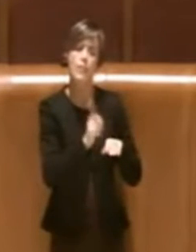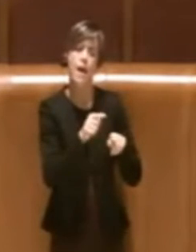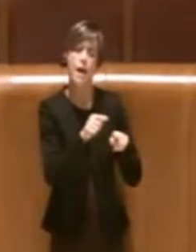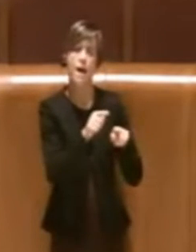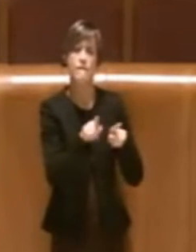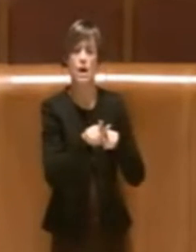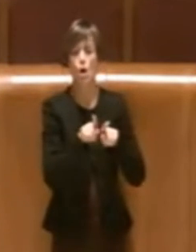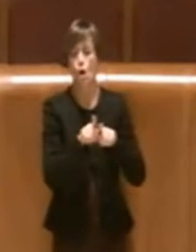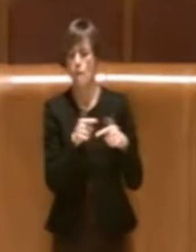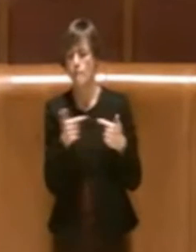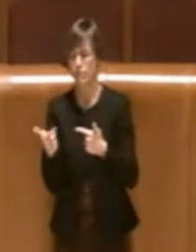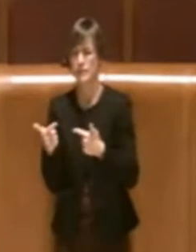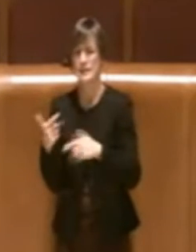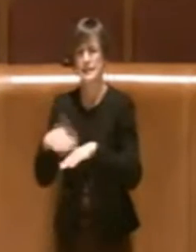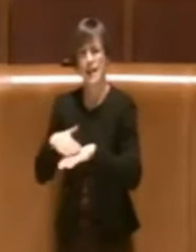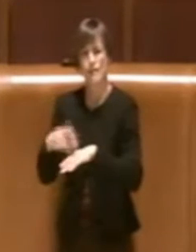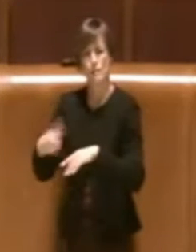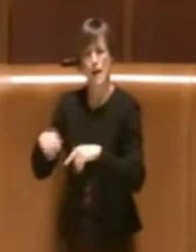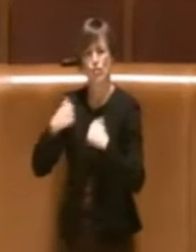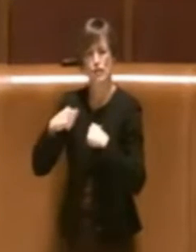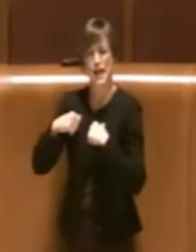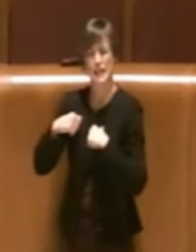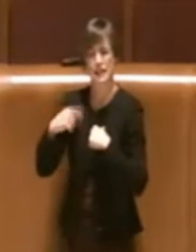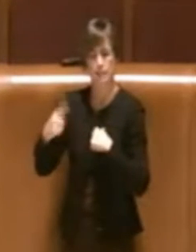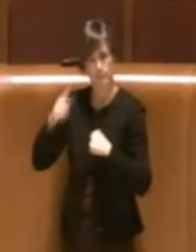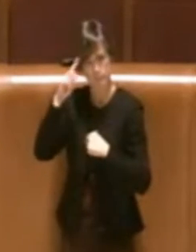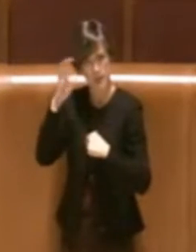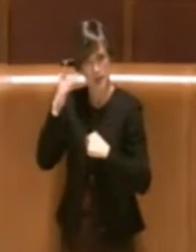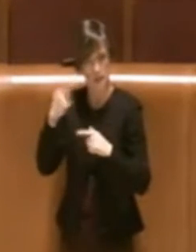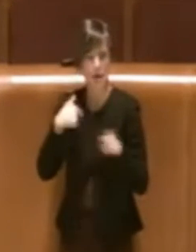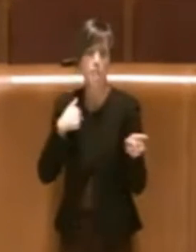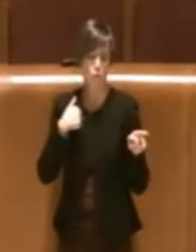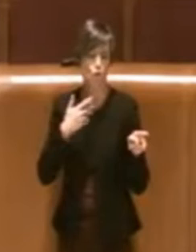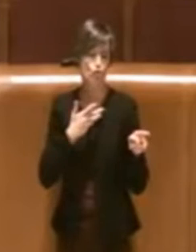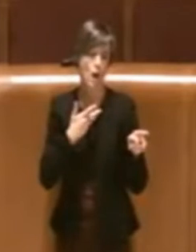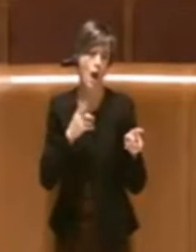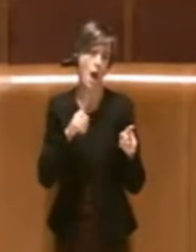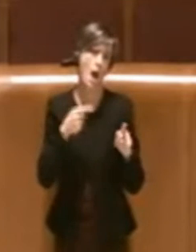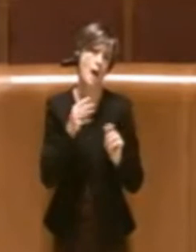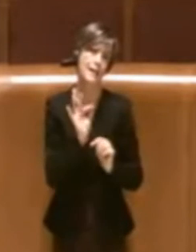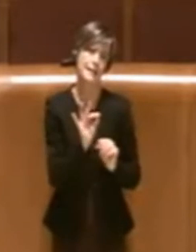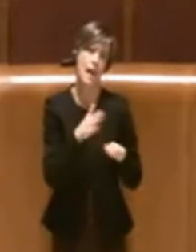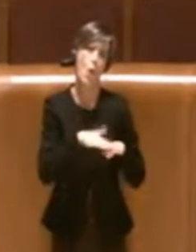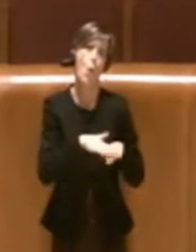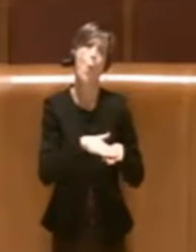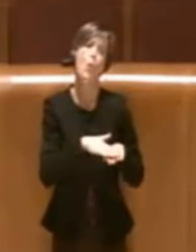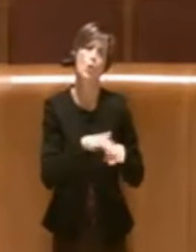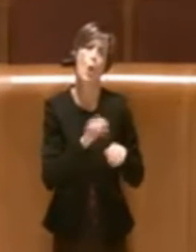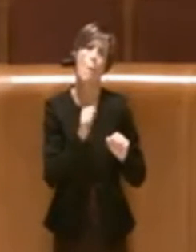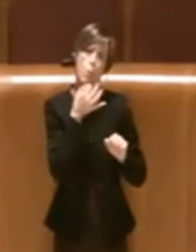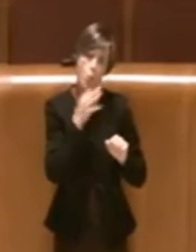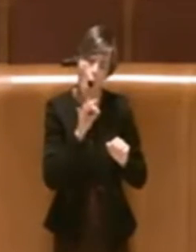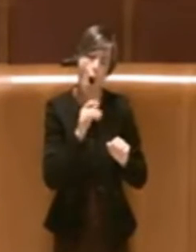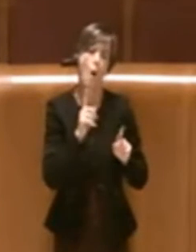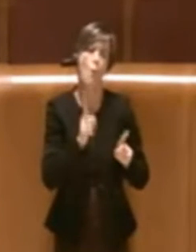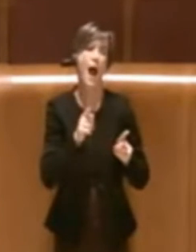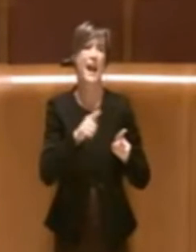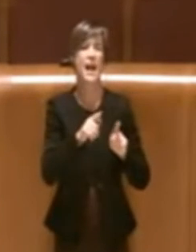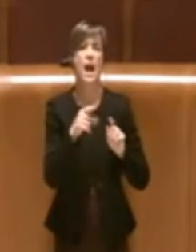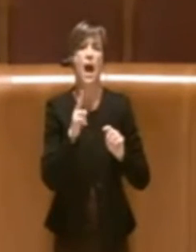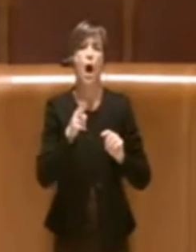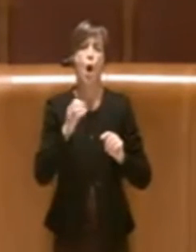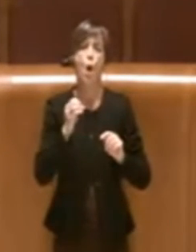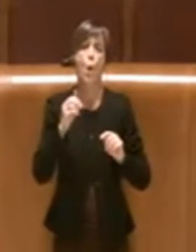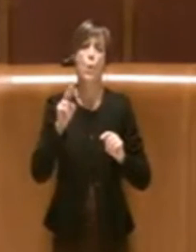compresa anche la destinazione dell'housing sociale, che è una destinazione residenziale, ma